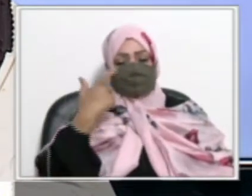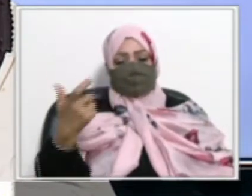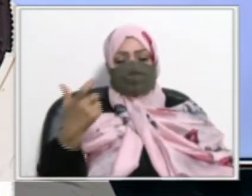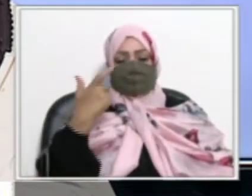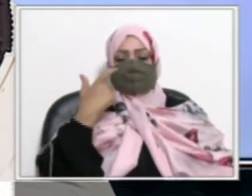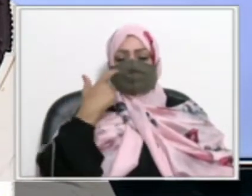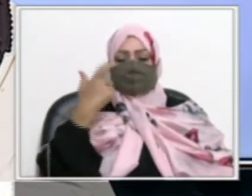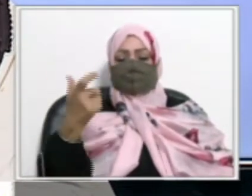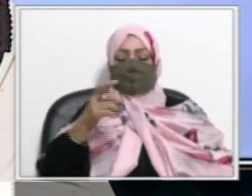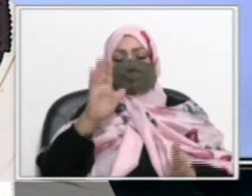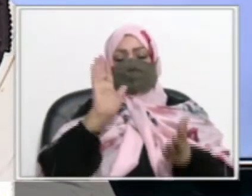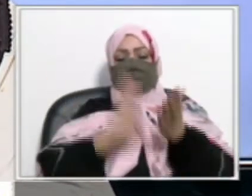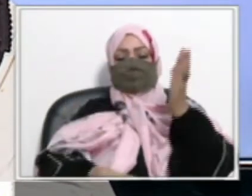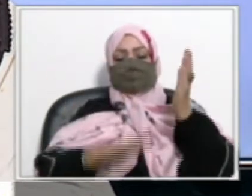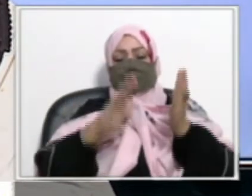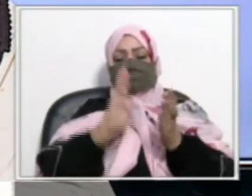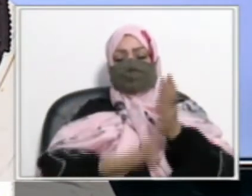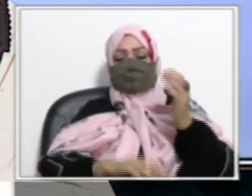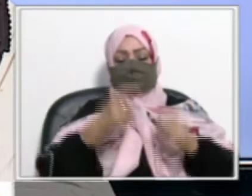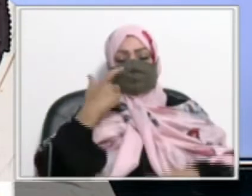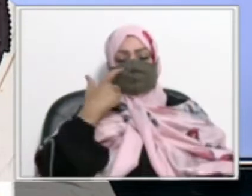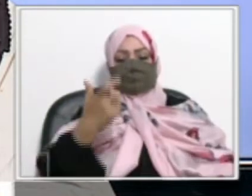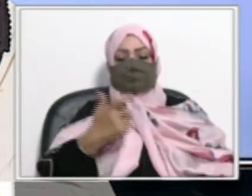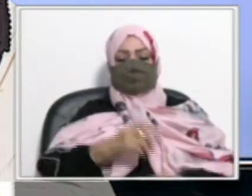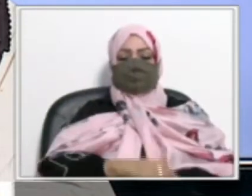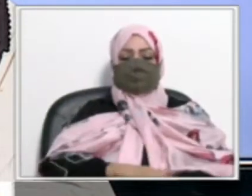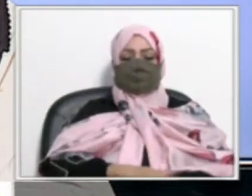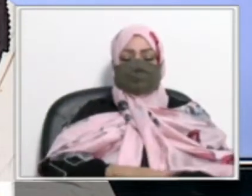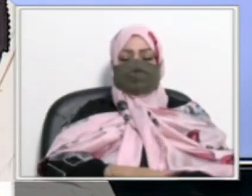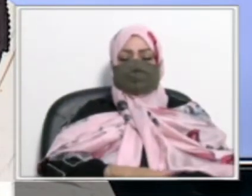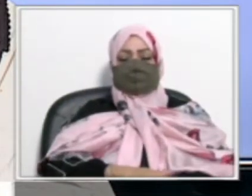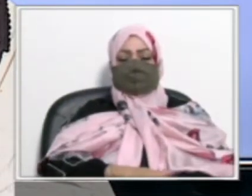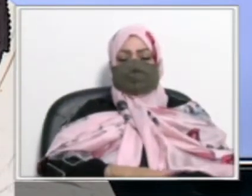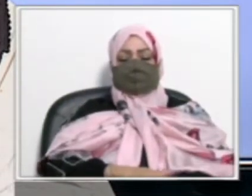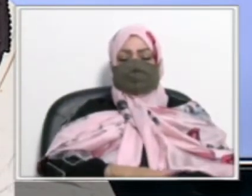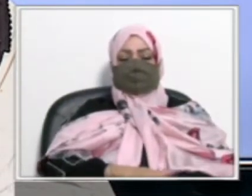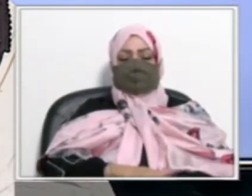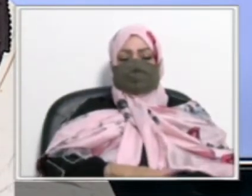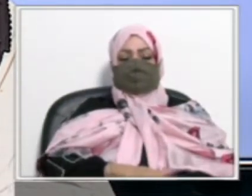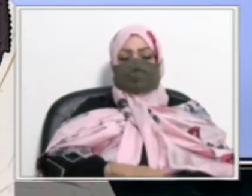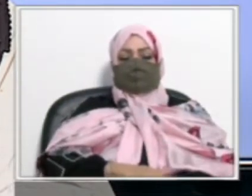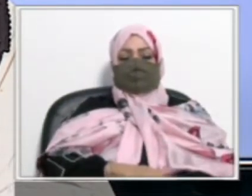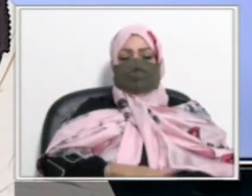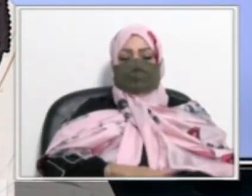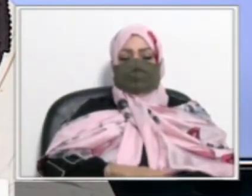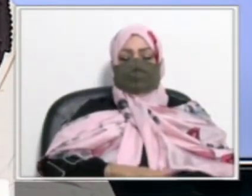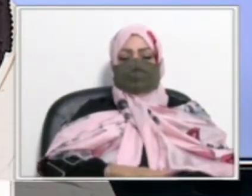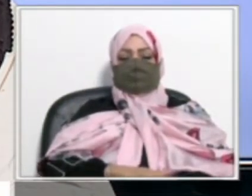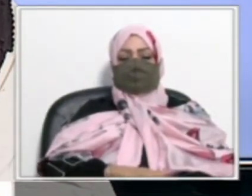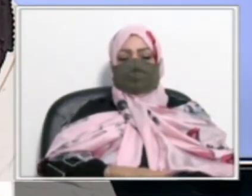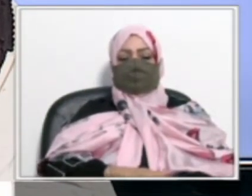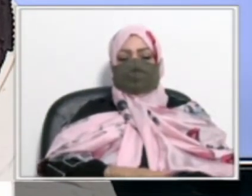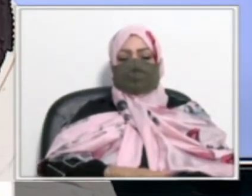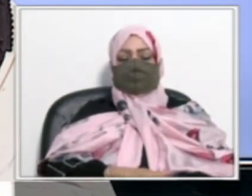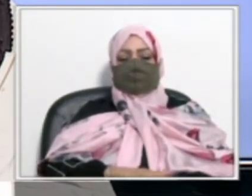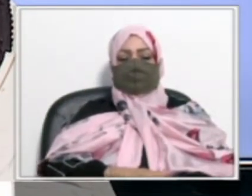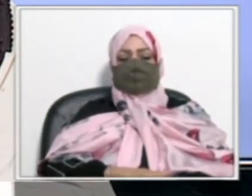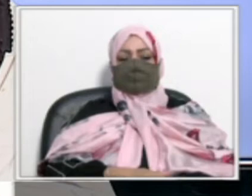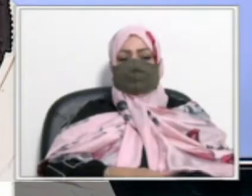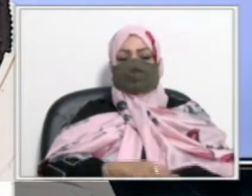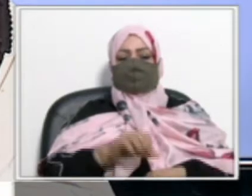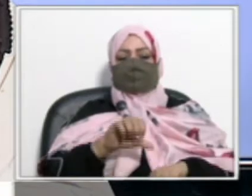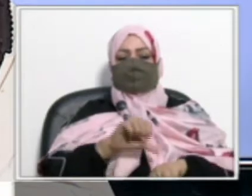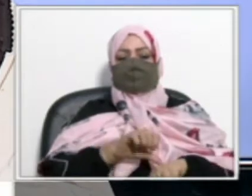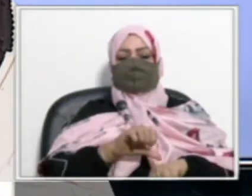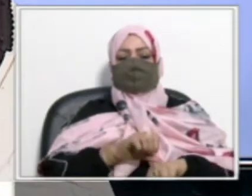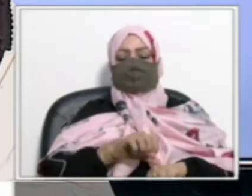الأخ إدريس من طرابلس. السلام عليكم دكتور. الله يبارك فيك، تفضلوا. بارك الله فيك على هذا التوضيح يا شيخ، وبارك الله فيك، ونسأل الله أن